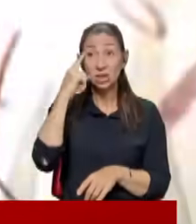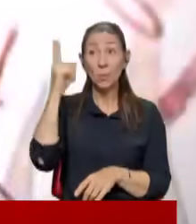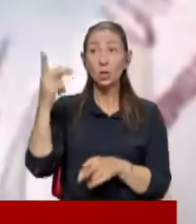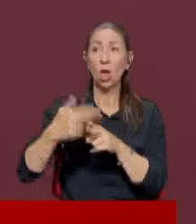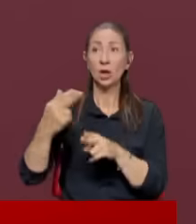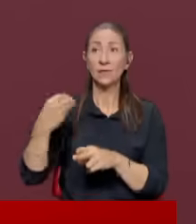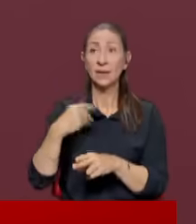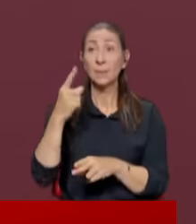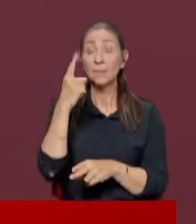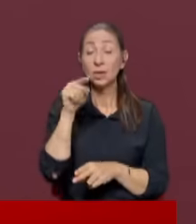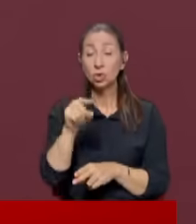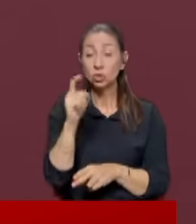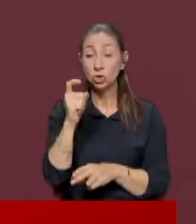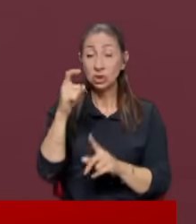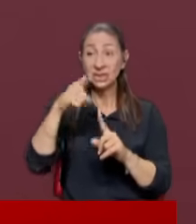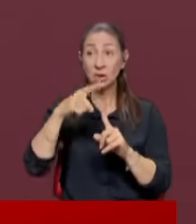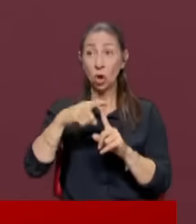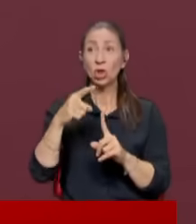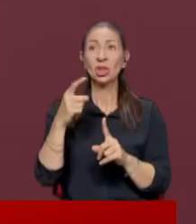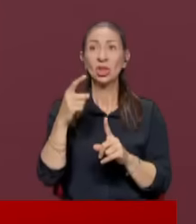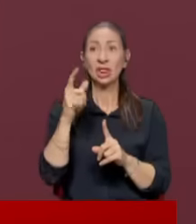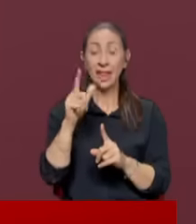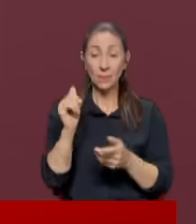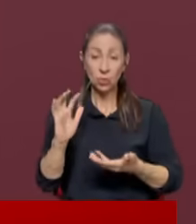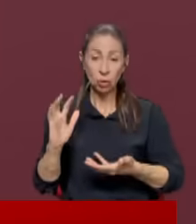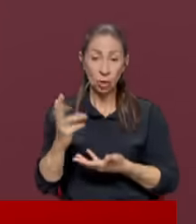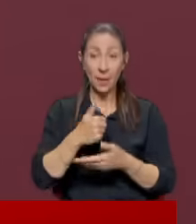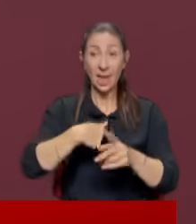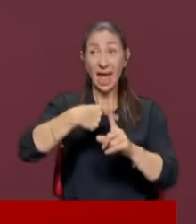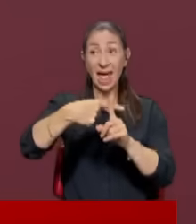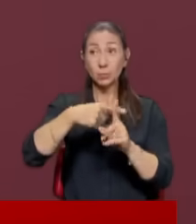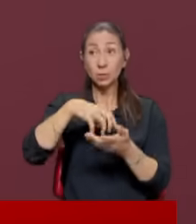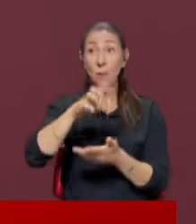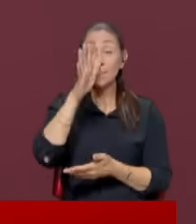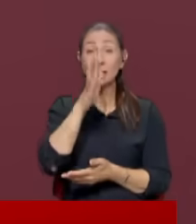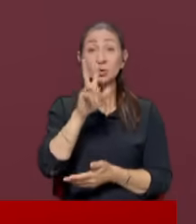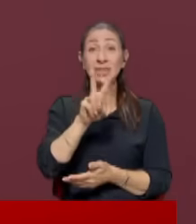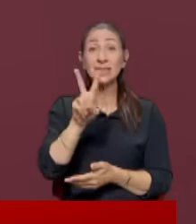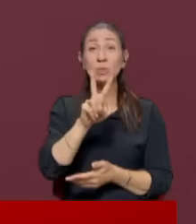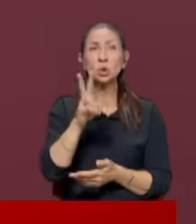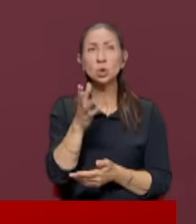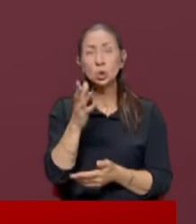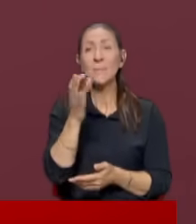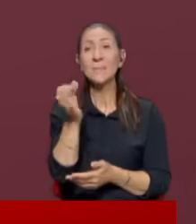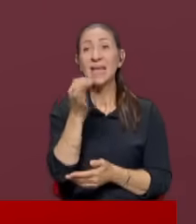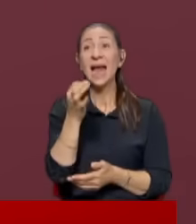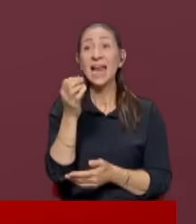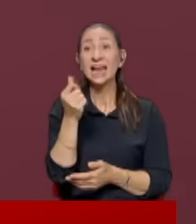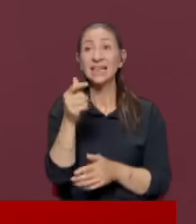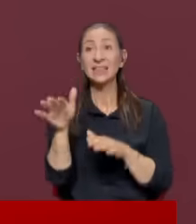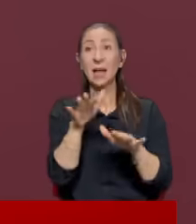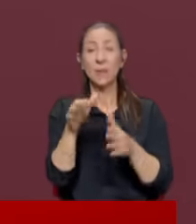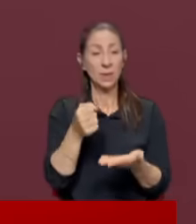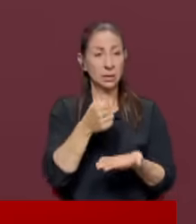Japonya'dan örnek vererek 1.9 trilyon TL'lik toplam ek bütçenin 520 küsür milyar lirasını